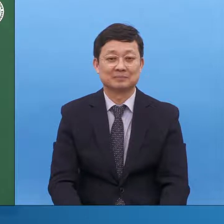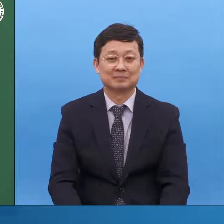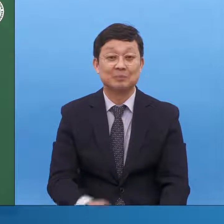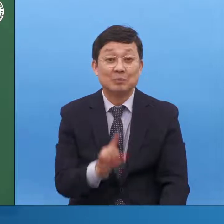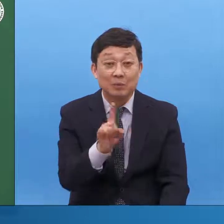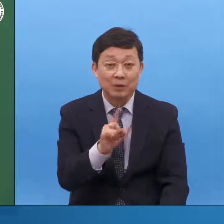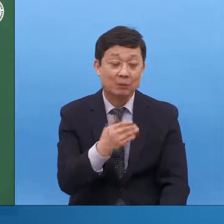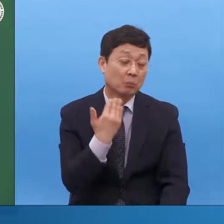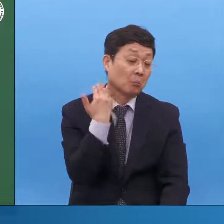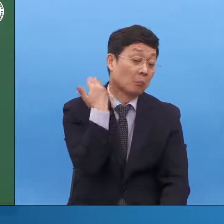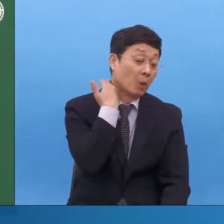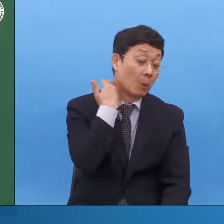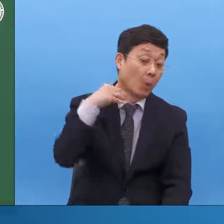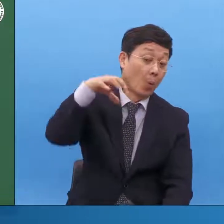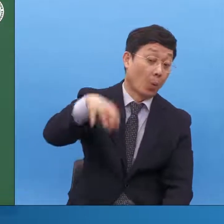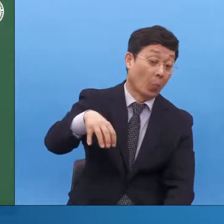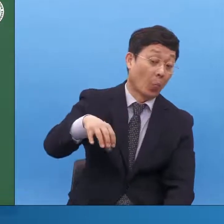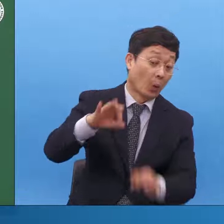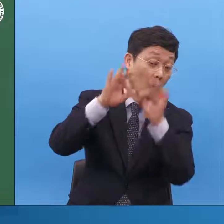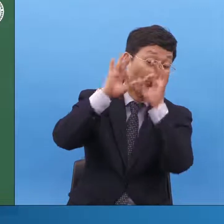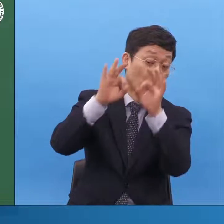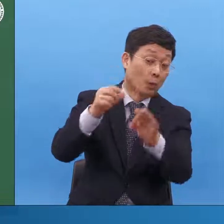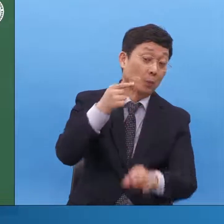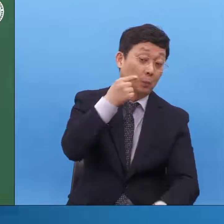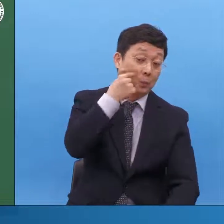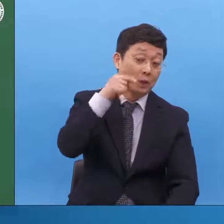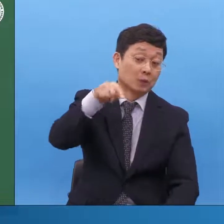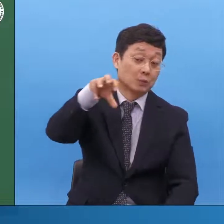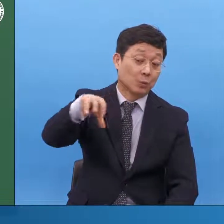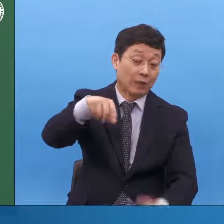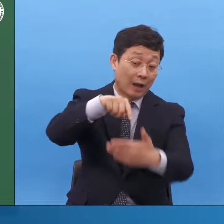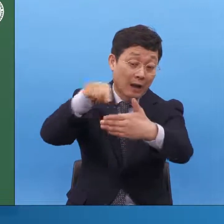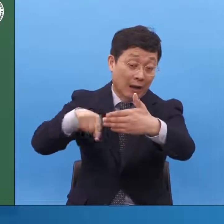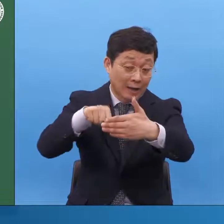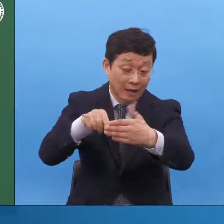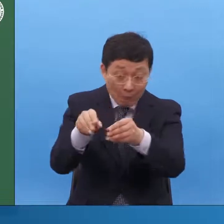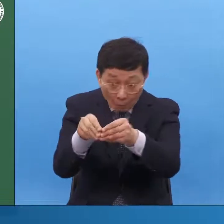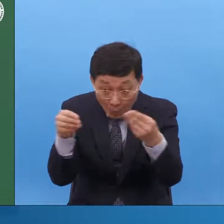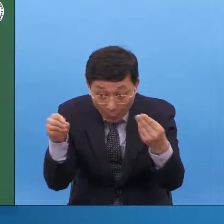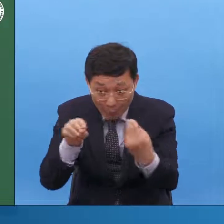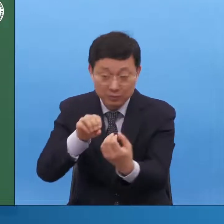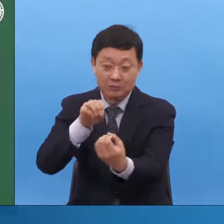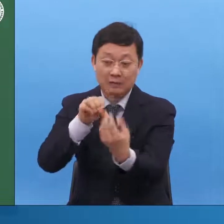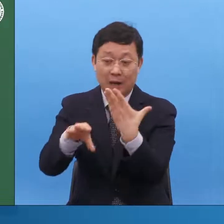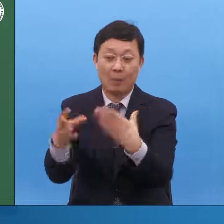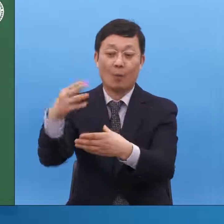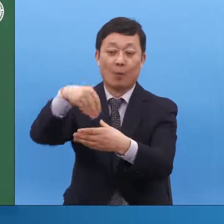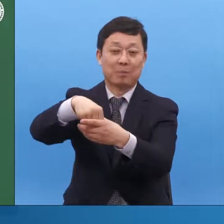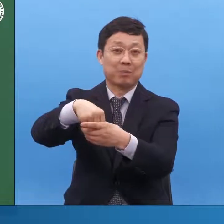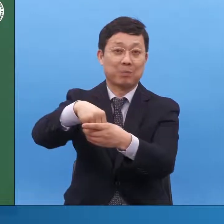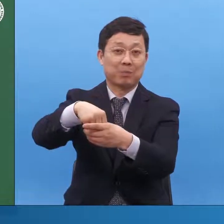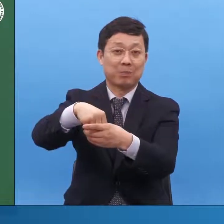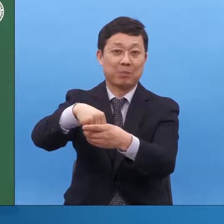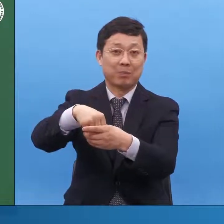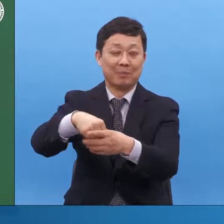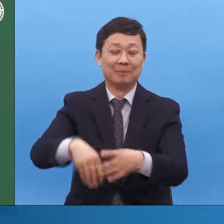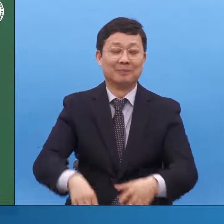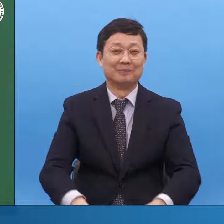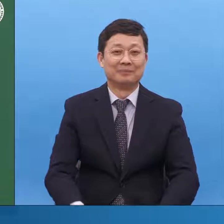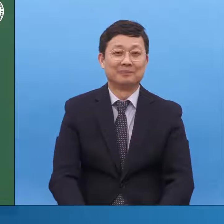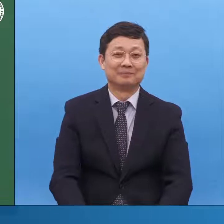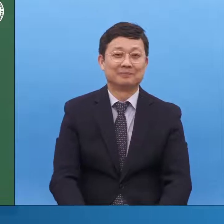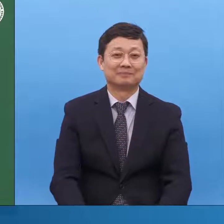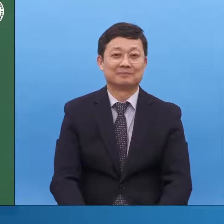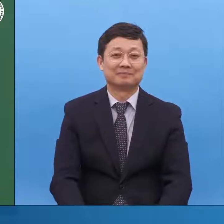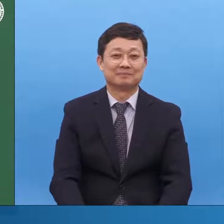안 보이는 곳에 답이 다 들어있습니다. And all the answers are in the places you can't see. 그리고